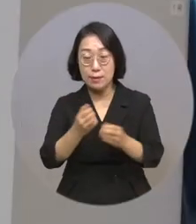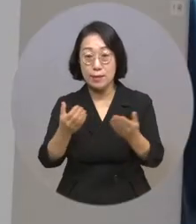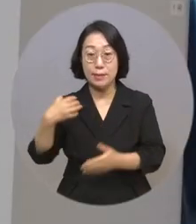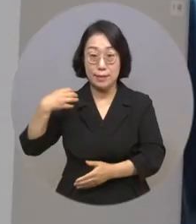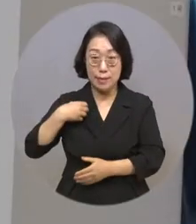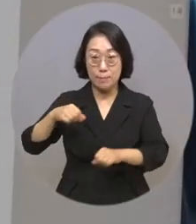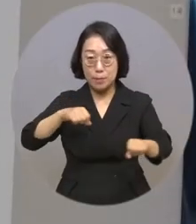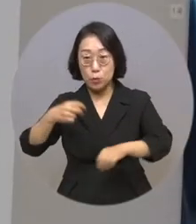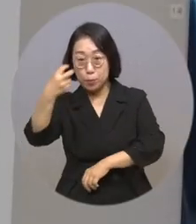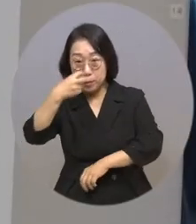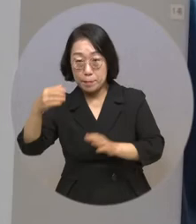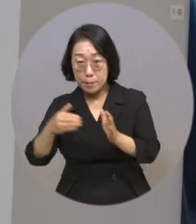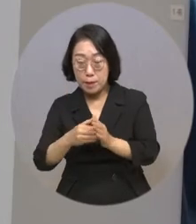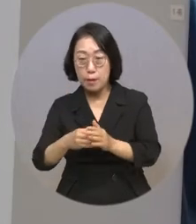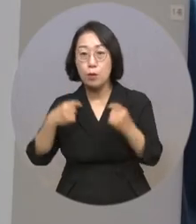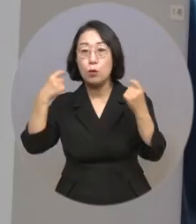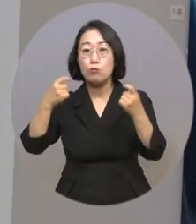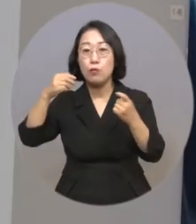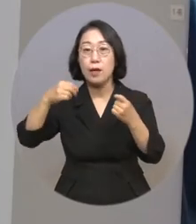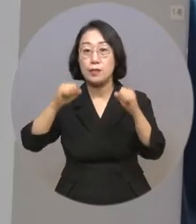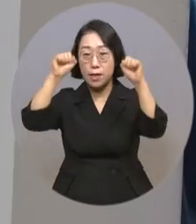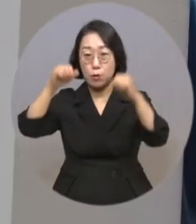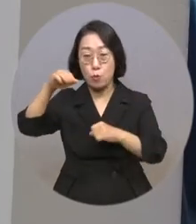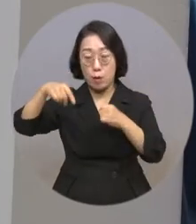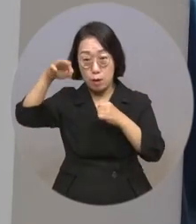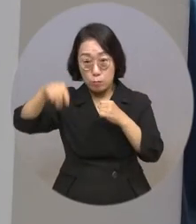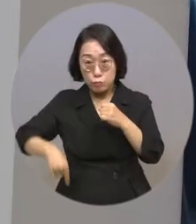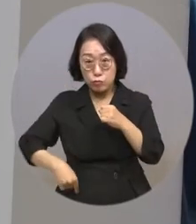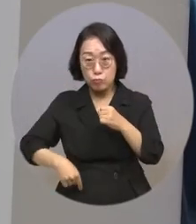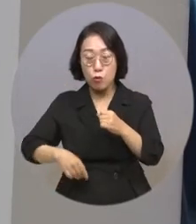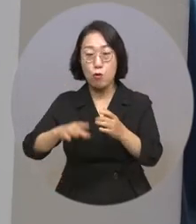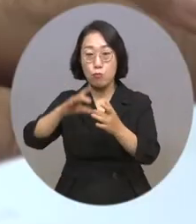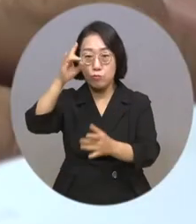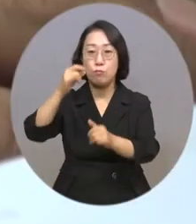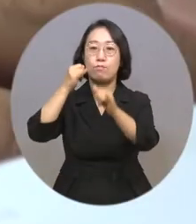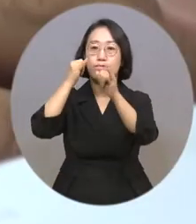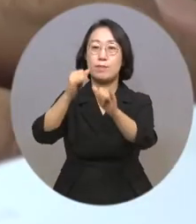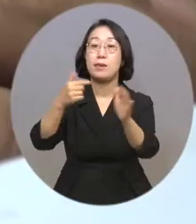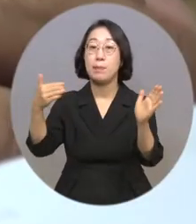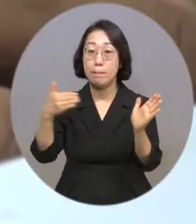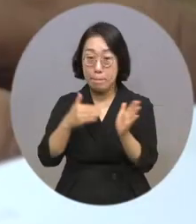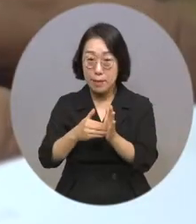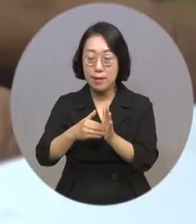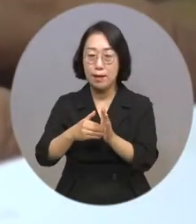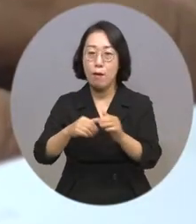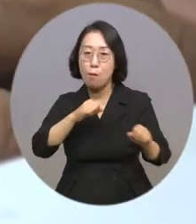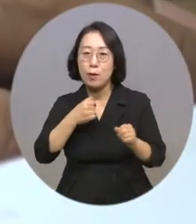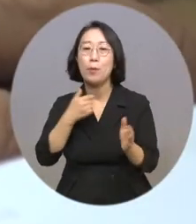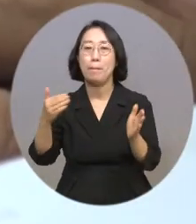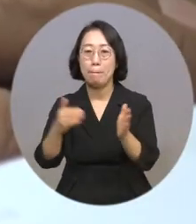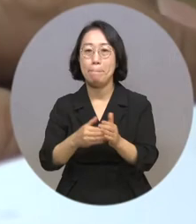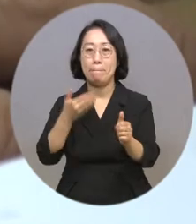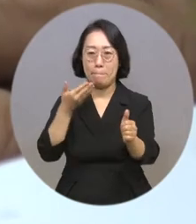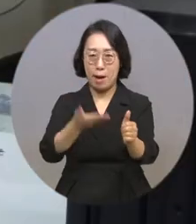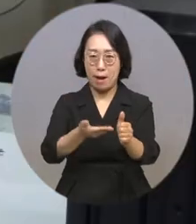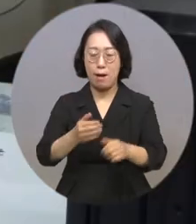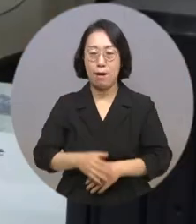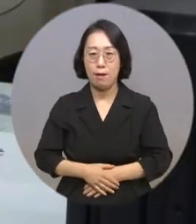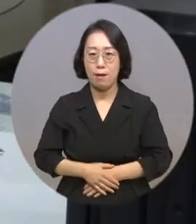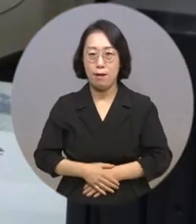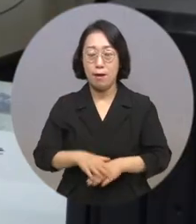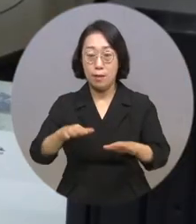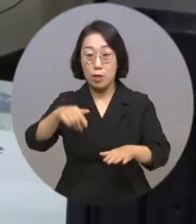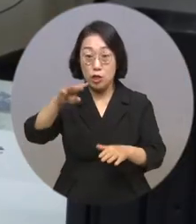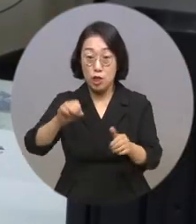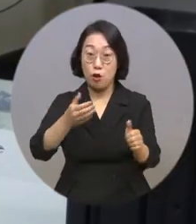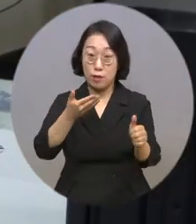2021년 문화체육관광부 지역관광 우수개발 사업에 선정되는 핵심적인 역할을 수행했습니다. 이번